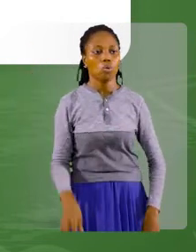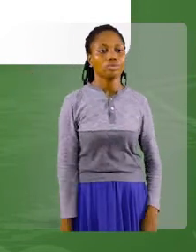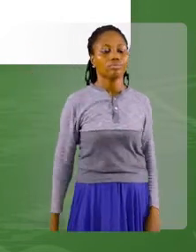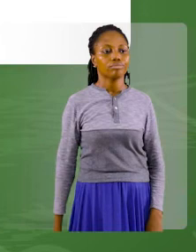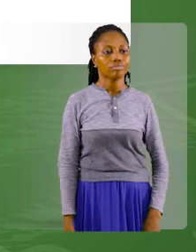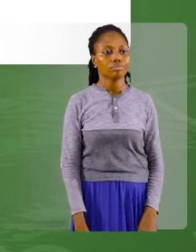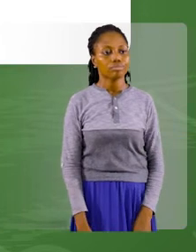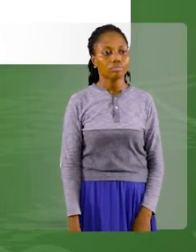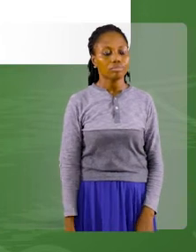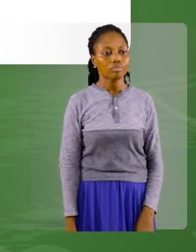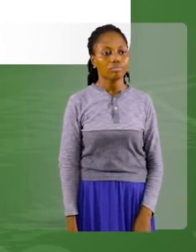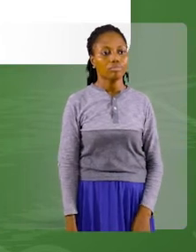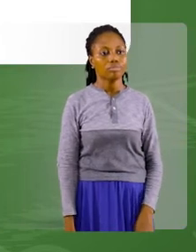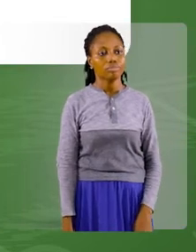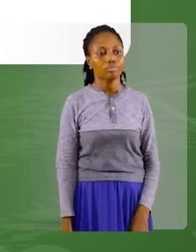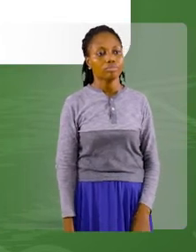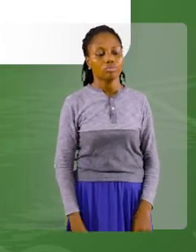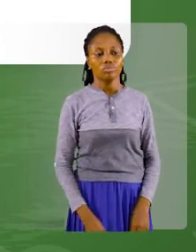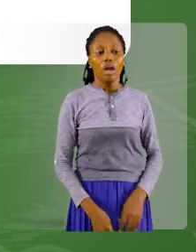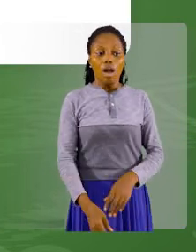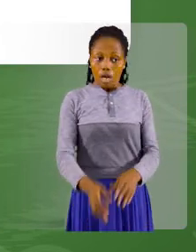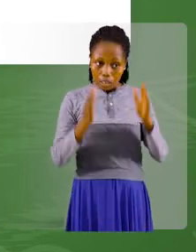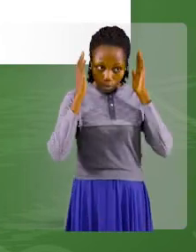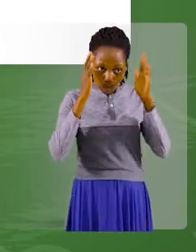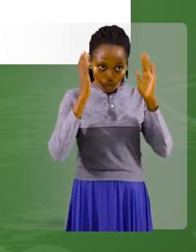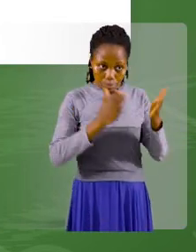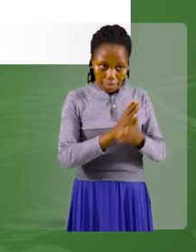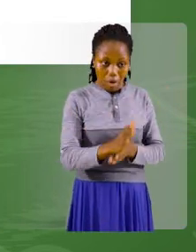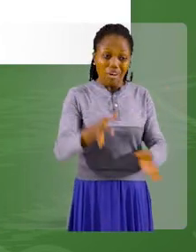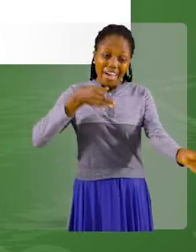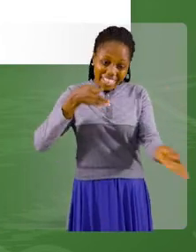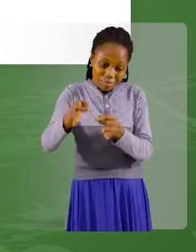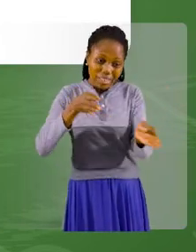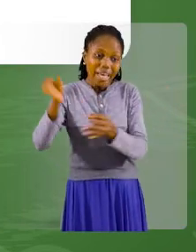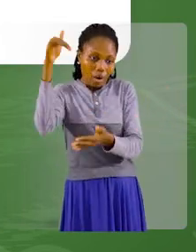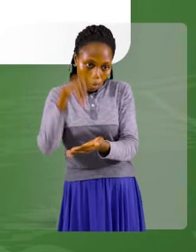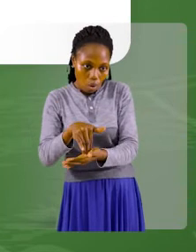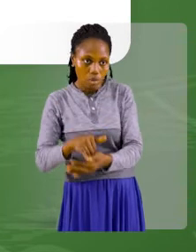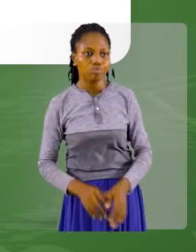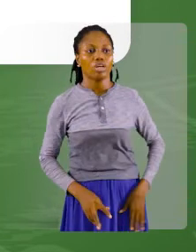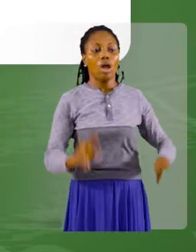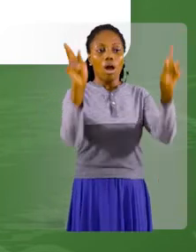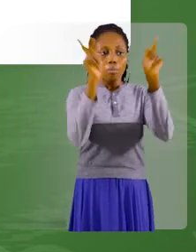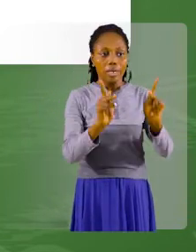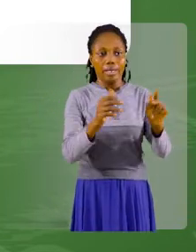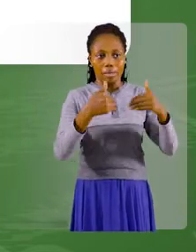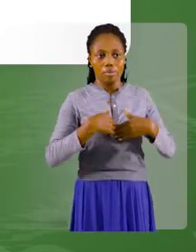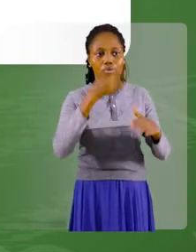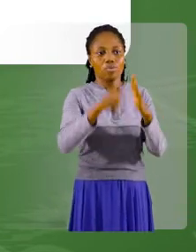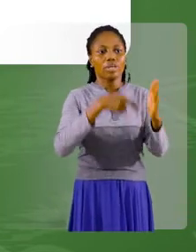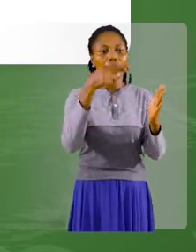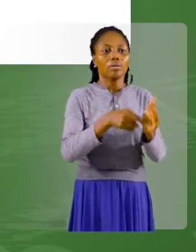0. Nous allons reprendre la propriété. Le plan est muni d'un